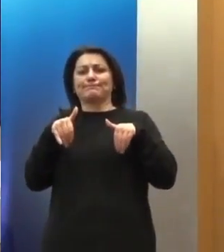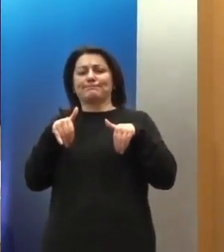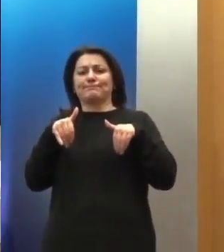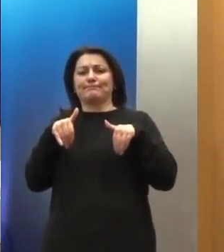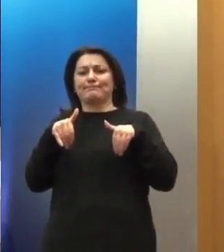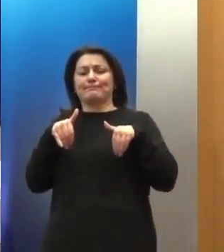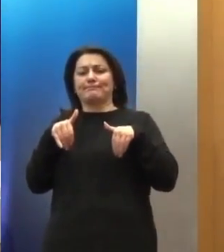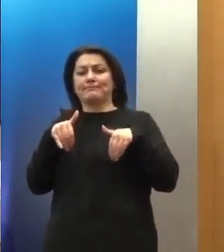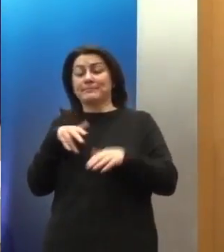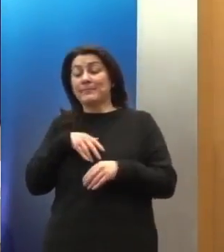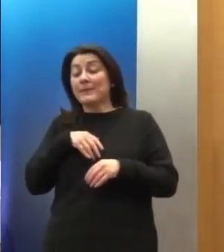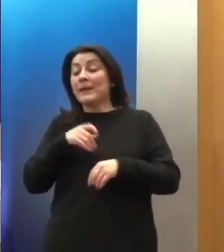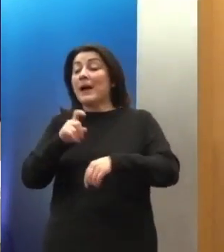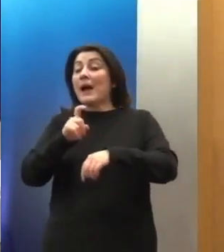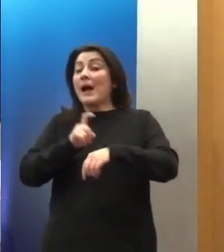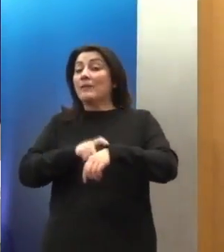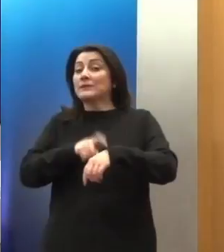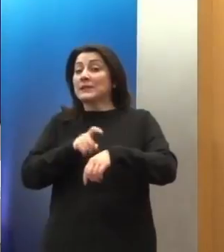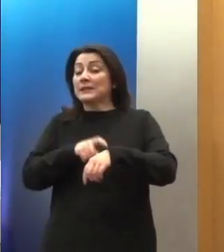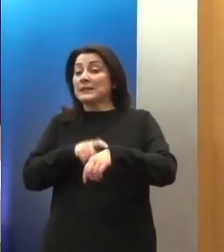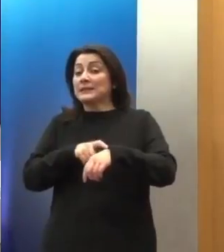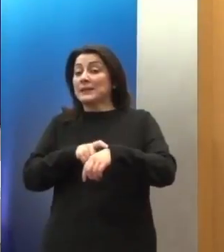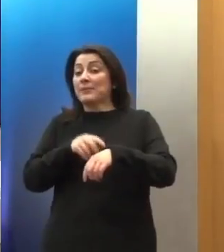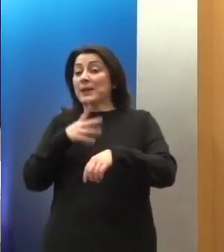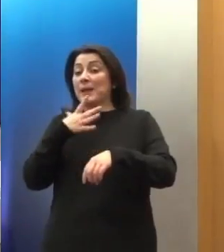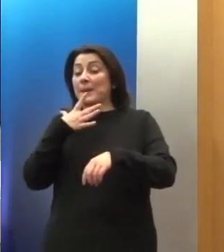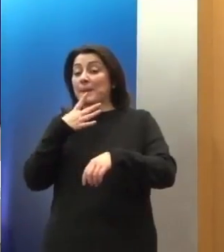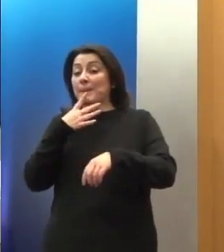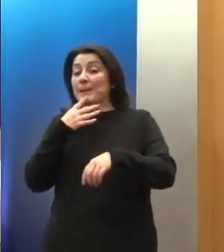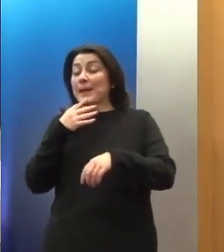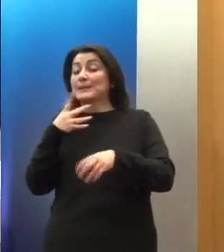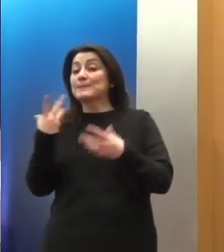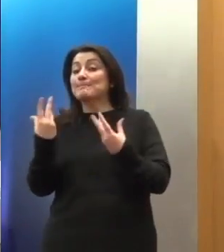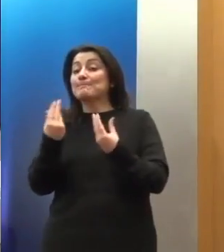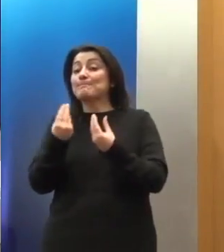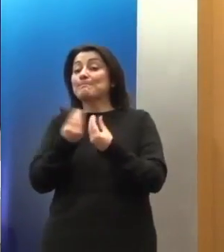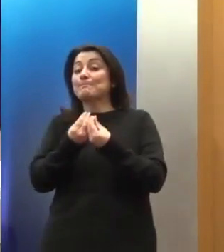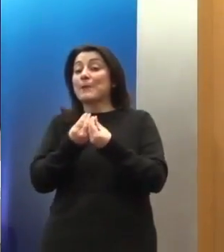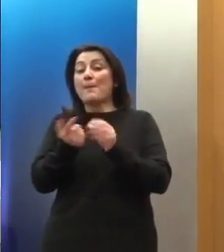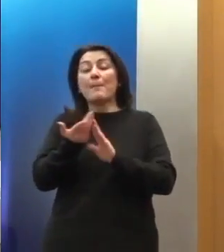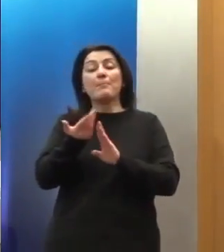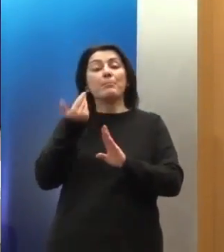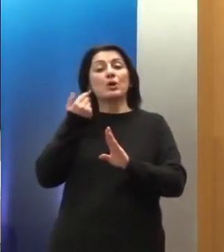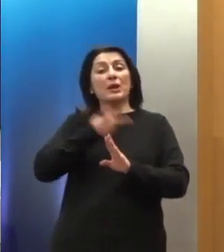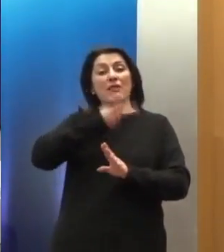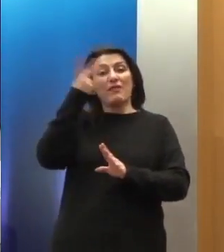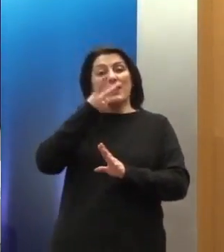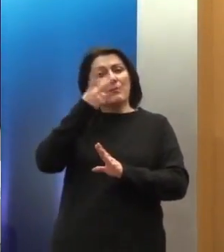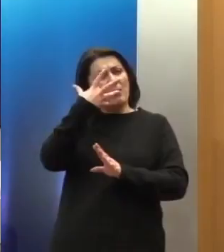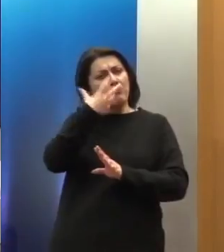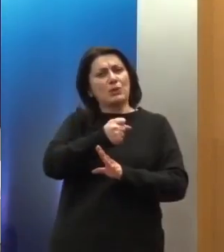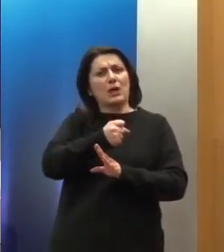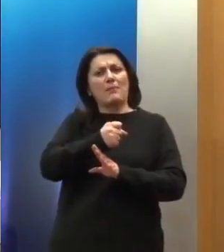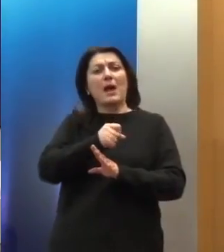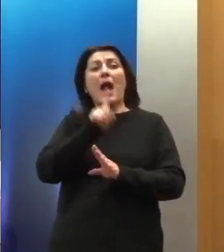εδώ έρχεται σε σύγκρουση με το κεκτημένο δικαίωμα που υπήρχε και που αφαιρέθηκε από